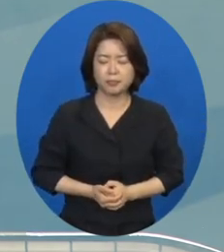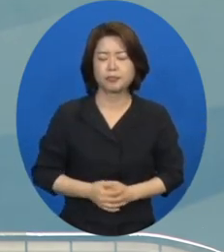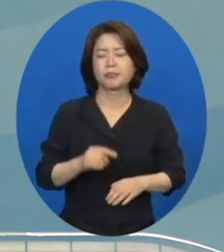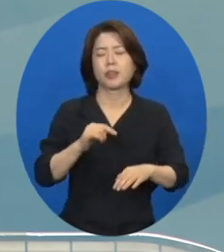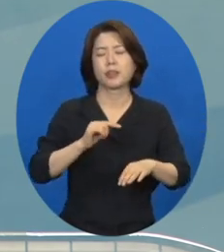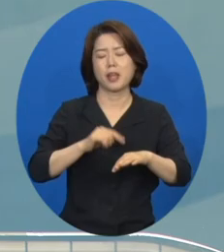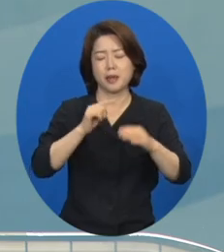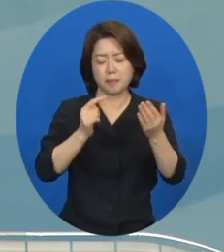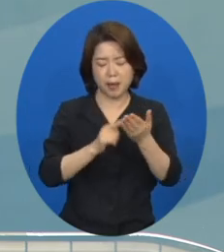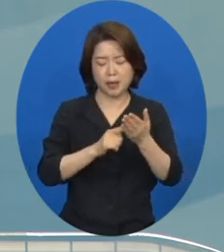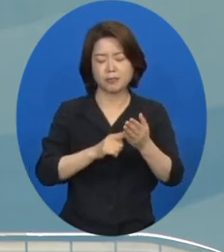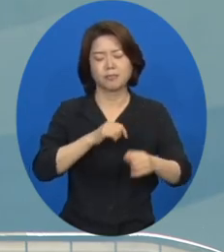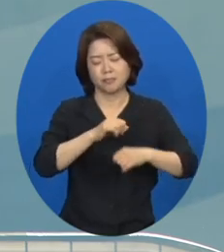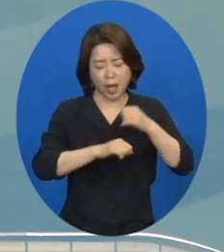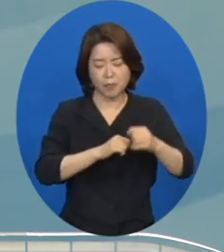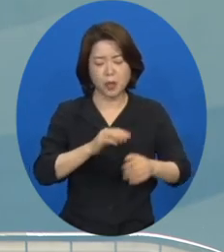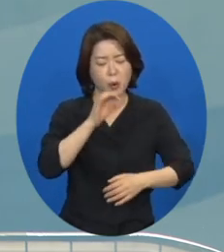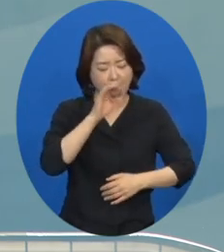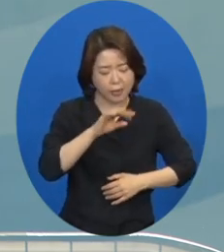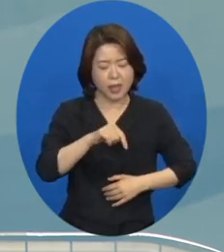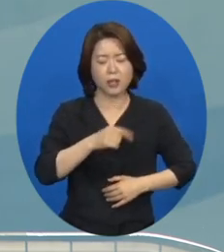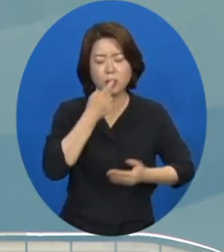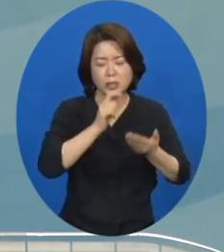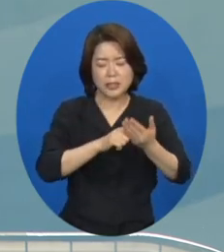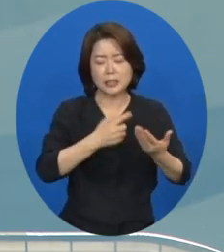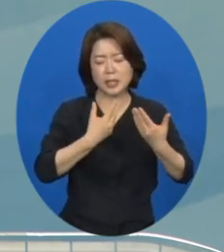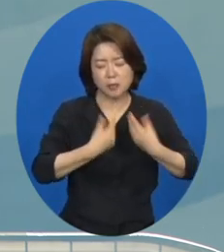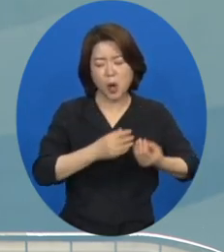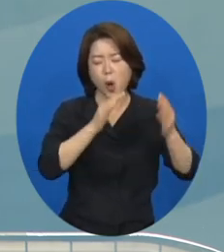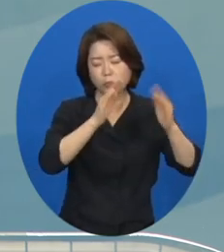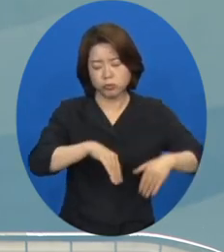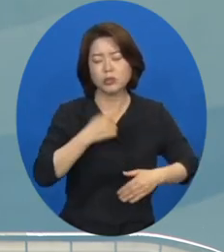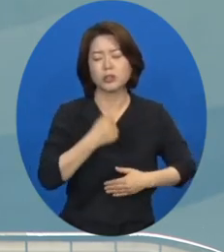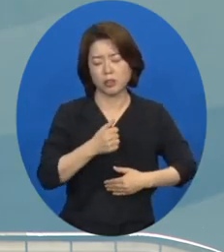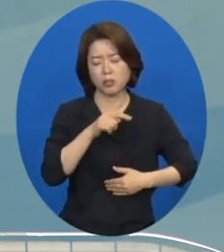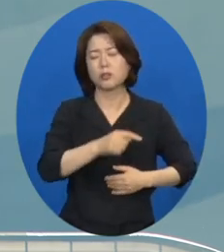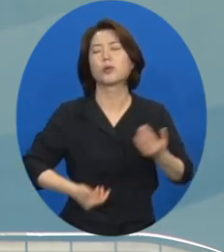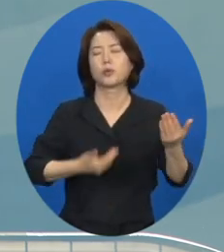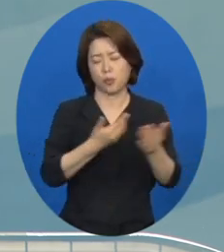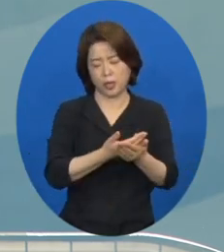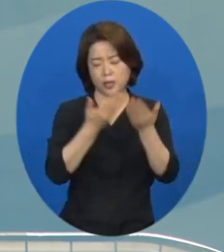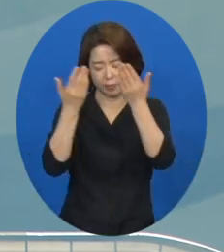마음대로 되지 않는다고 쉽게 낙심하고 무너졌던 것도 회개합니다.